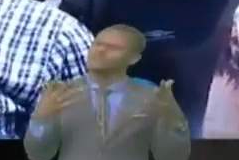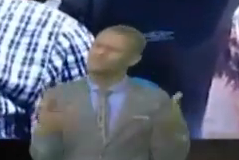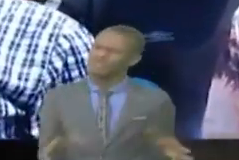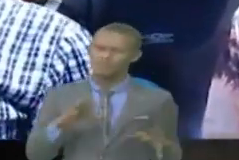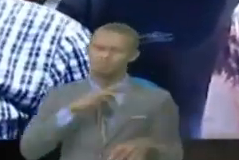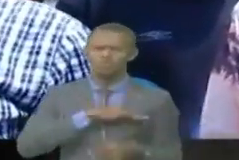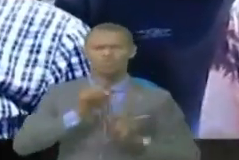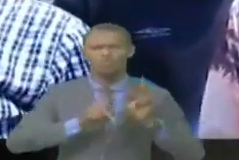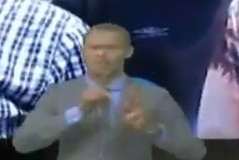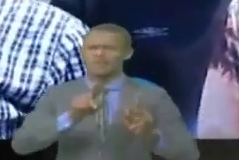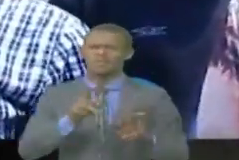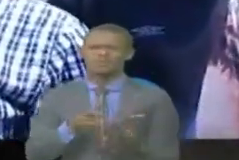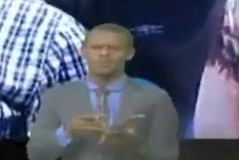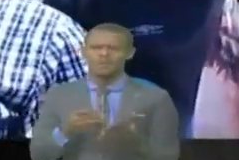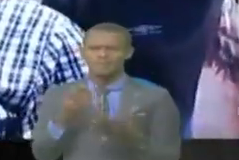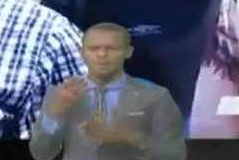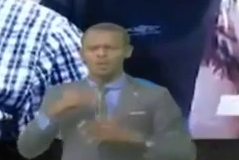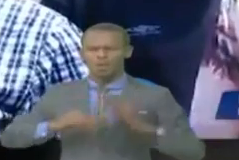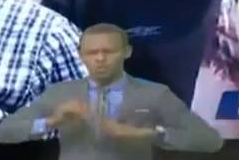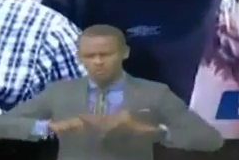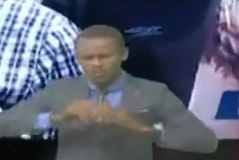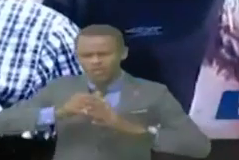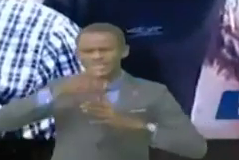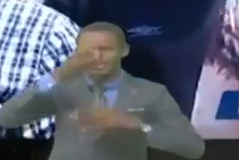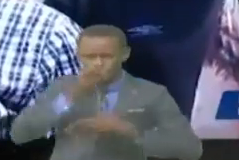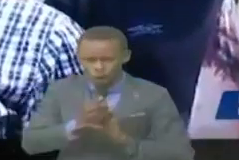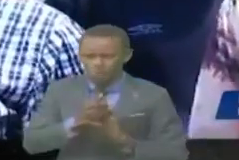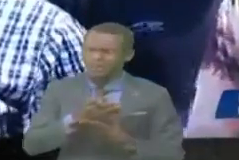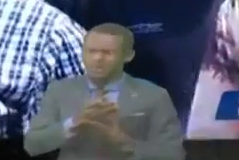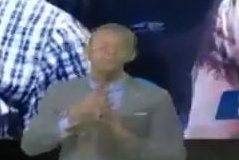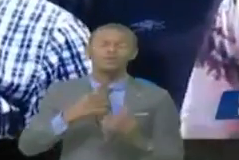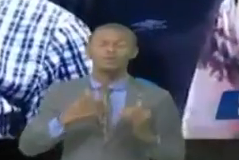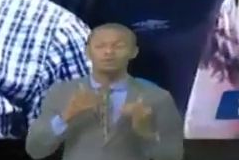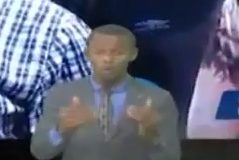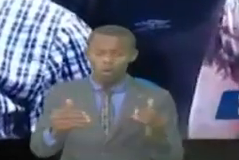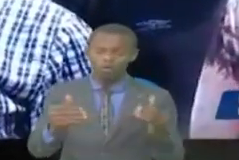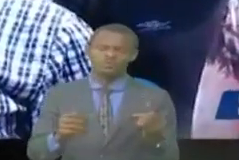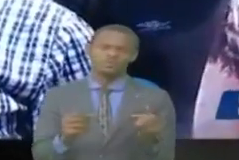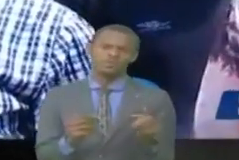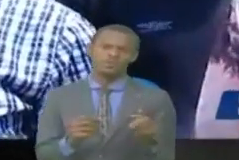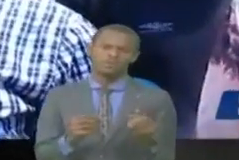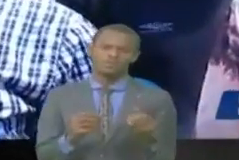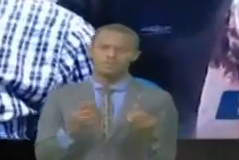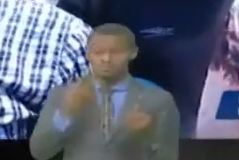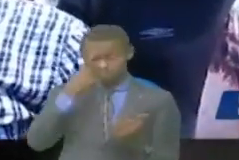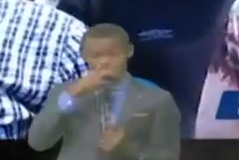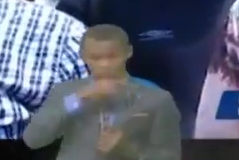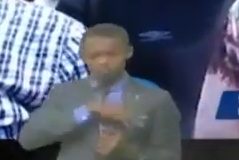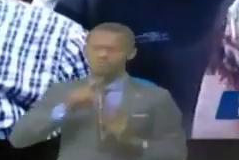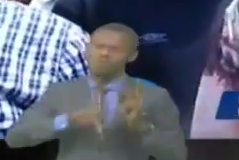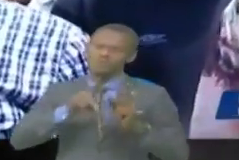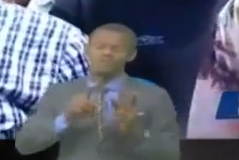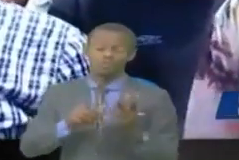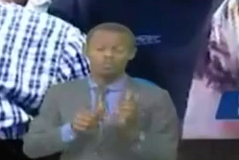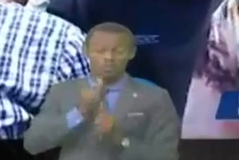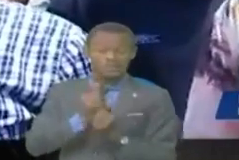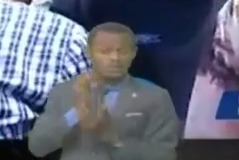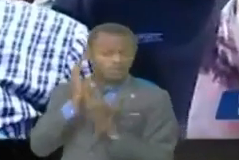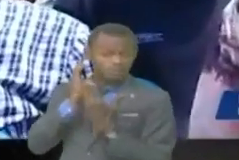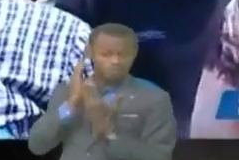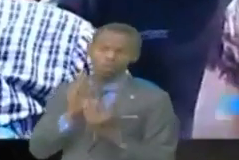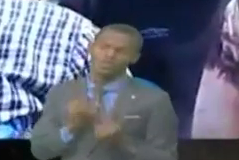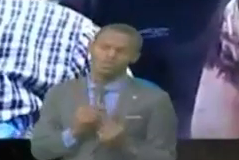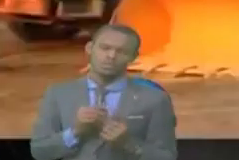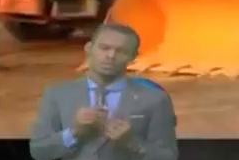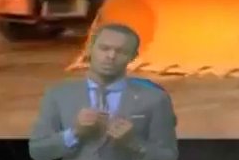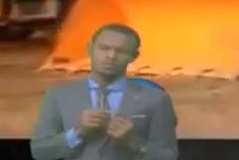des populations de cette agglomération qui, faut-il le rappeler, est la plus importante de la province